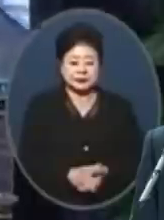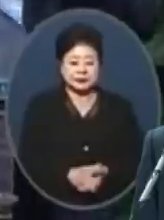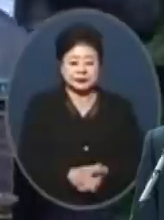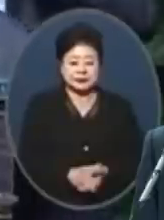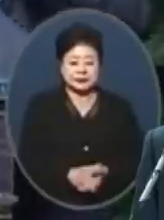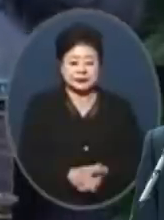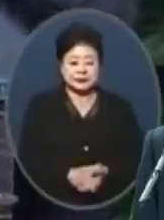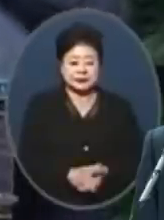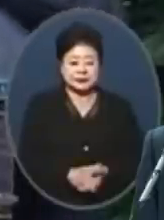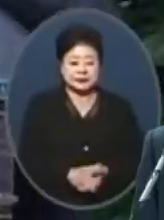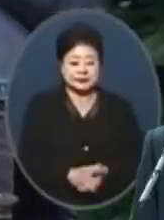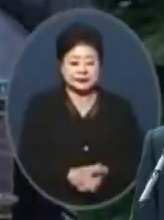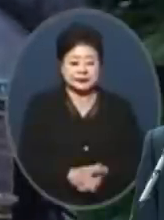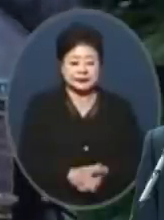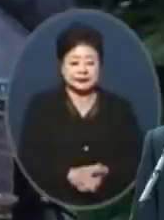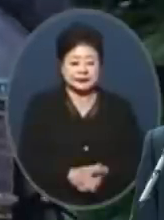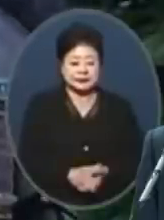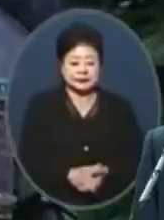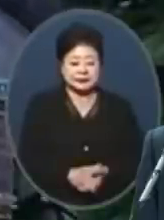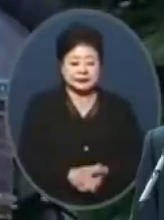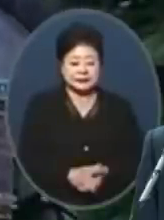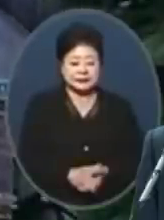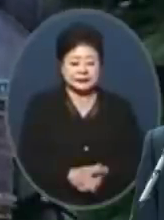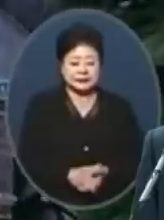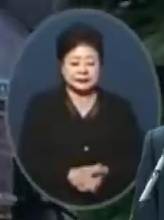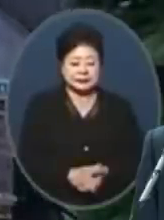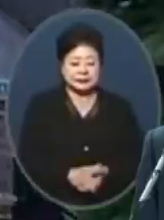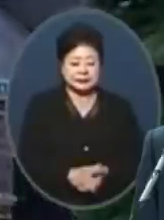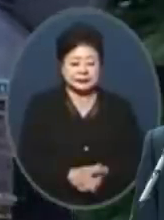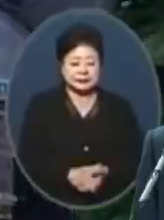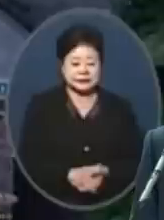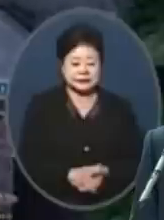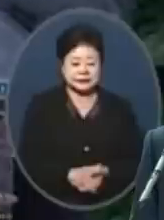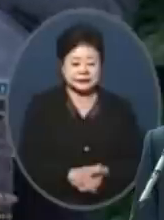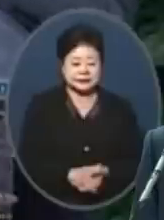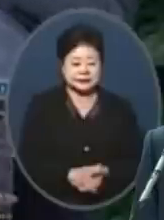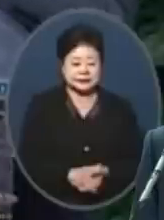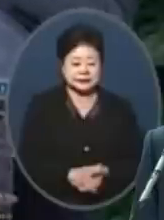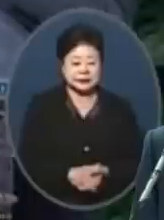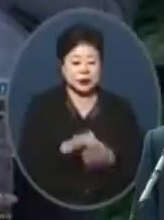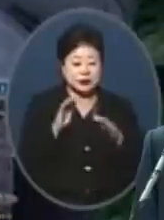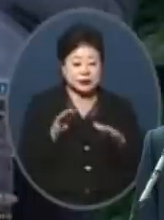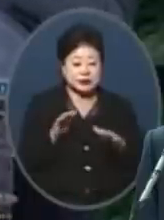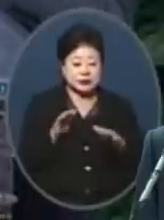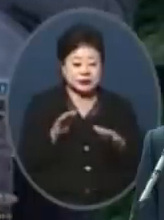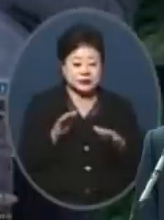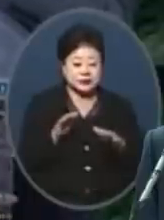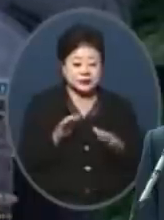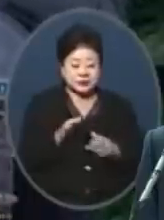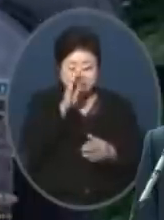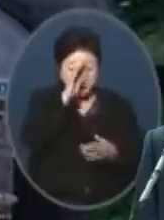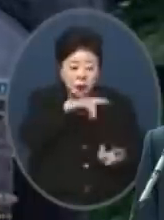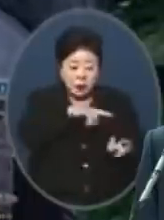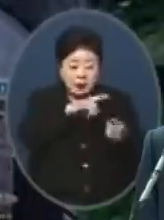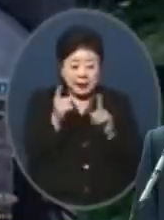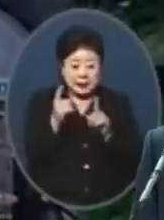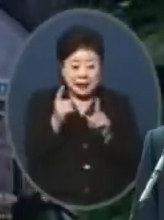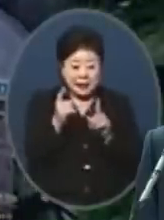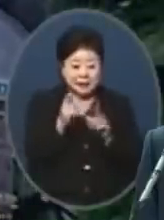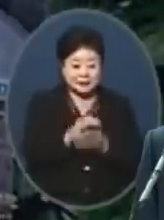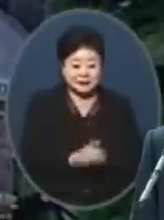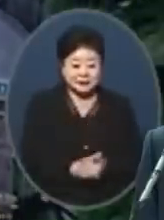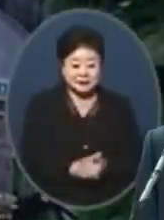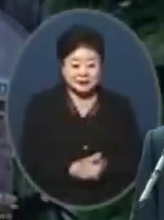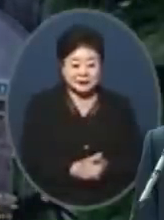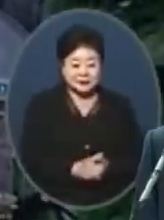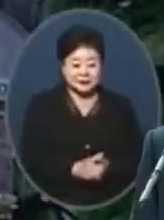more of you are gathered, He is in our midst." And Jesus is here with you today. 오늘 병은 낫습니다. Today, God is going to